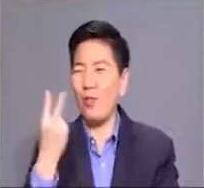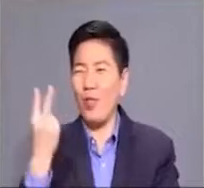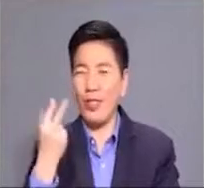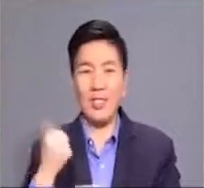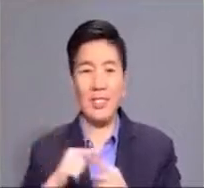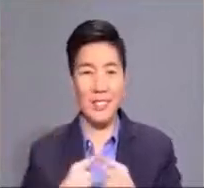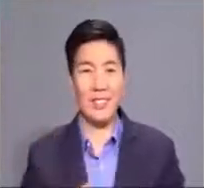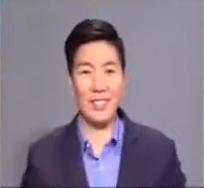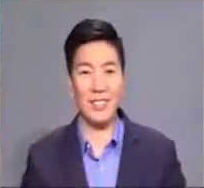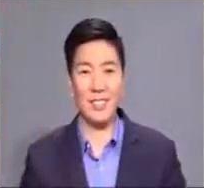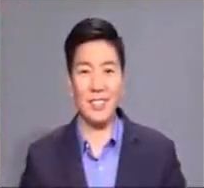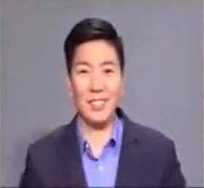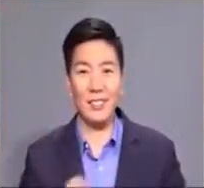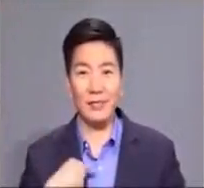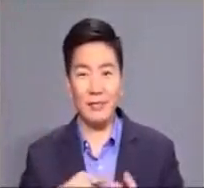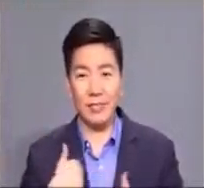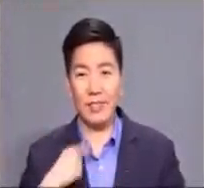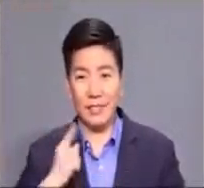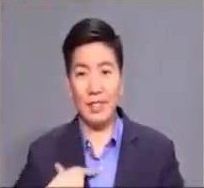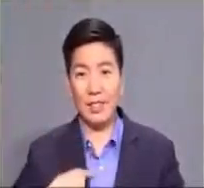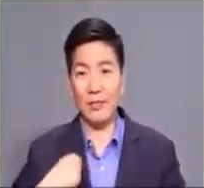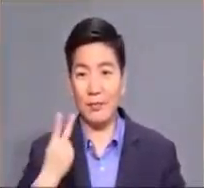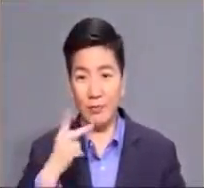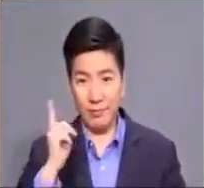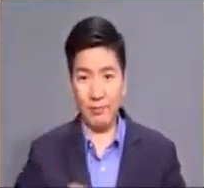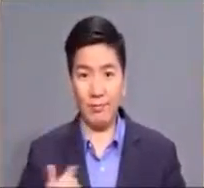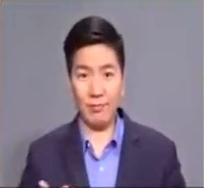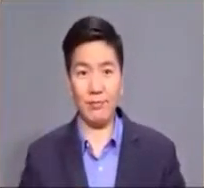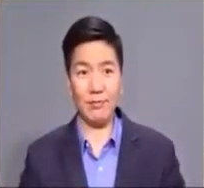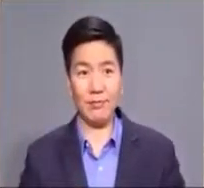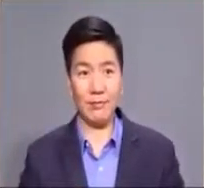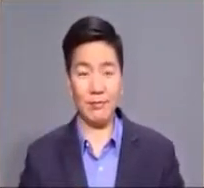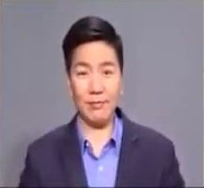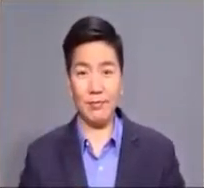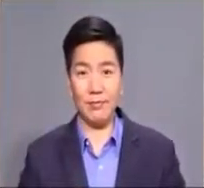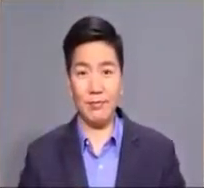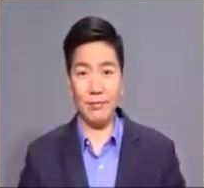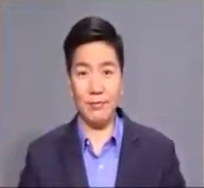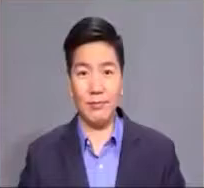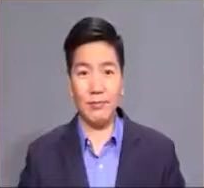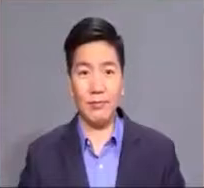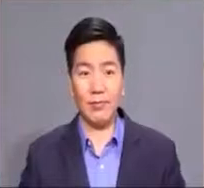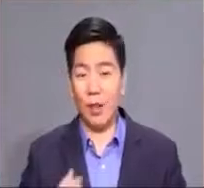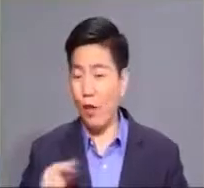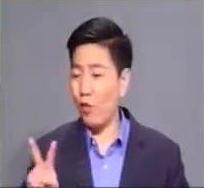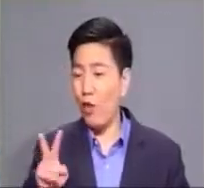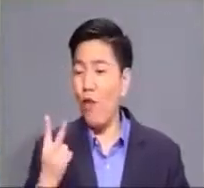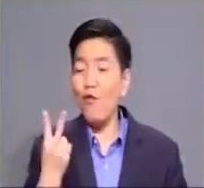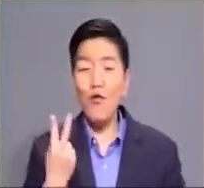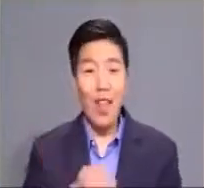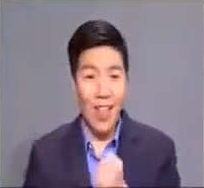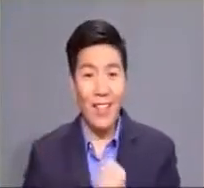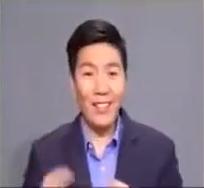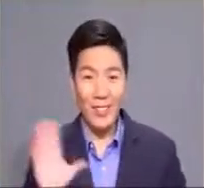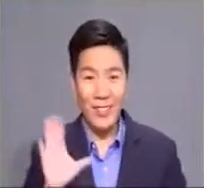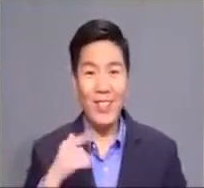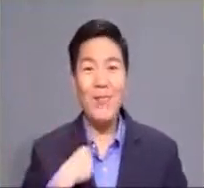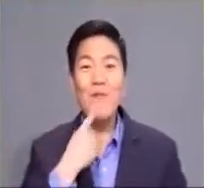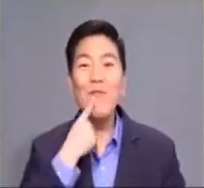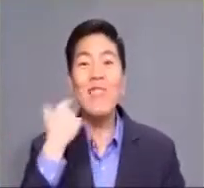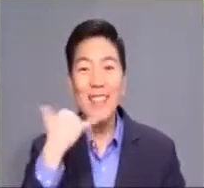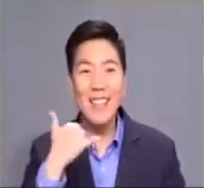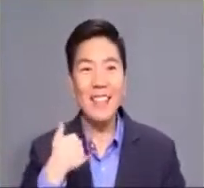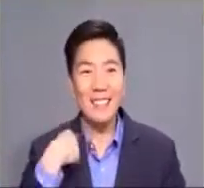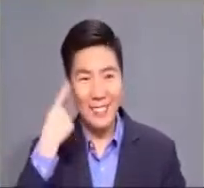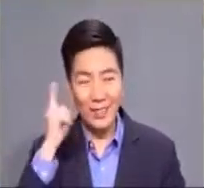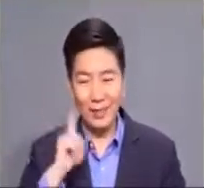แฟนรายการเราด้วยนะ เป็นแฟนกันจริง ตอบเลยค่ะคุณกัมพูเขาไม่ได้ถามว่าเป็นแฟนกันไหม เขาแซวกันเล่น ต้องหาว่